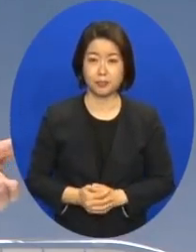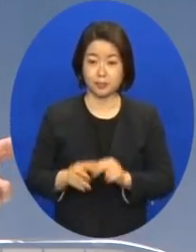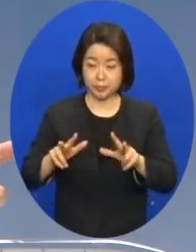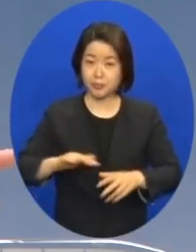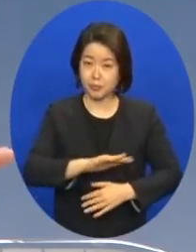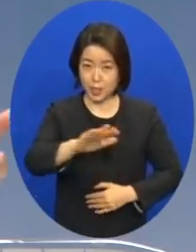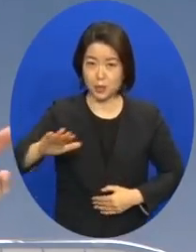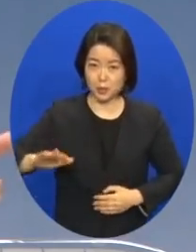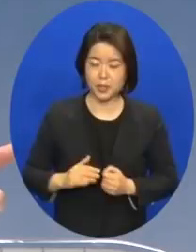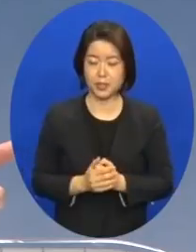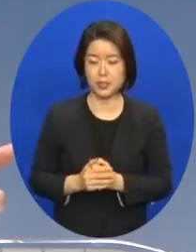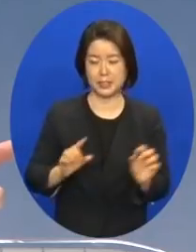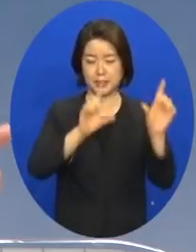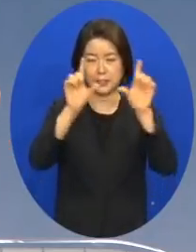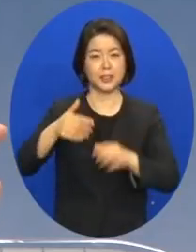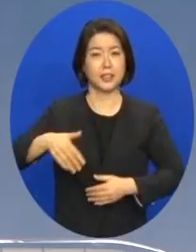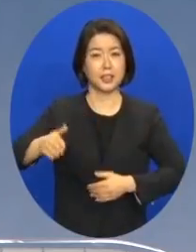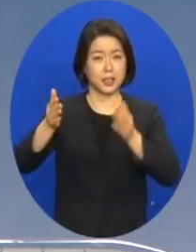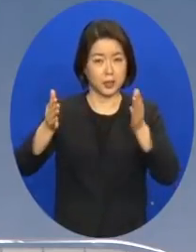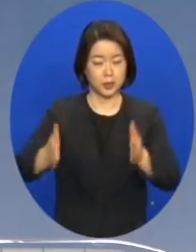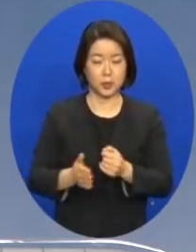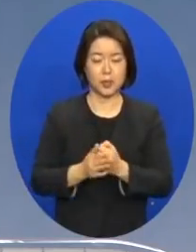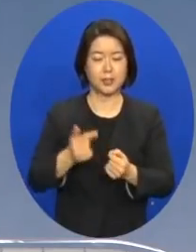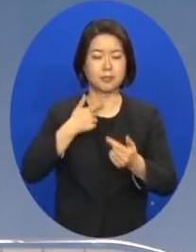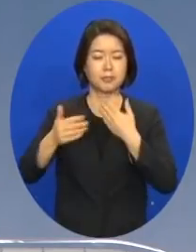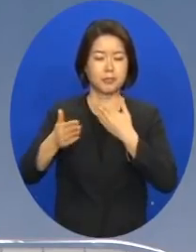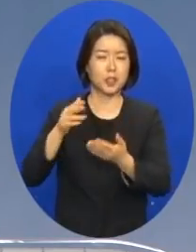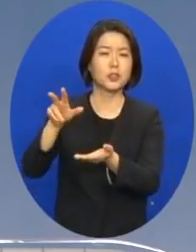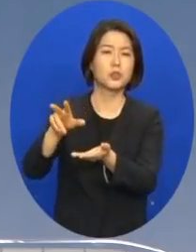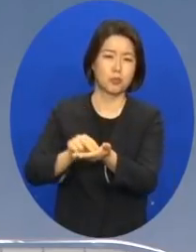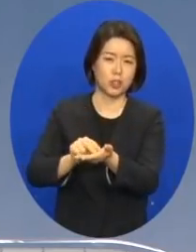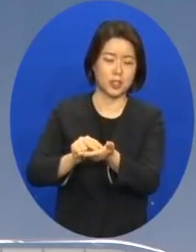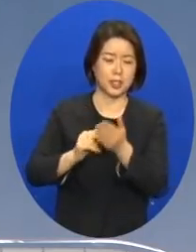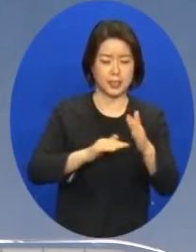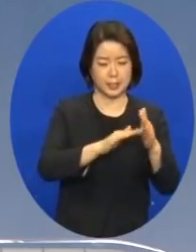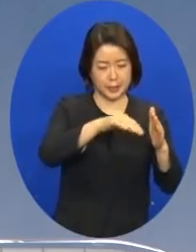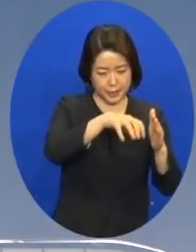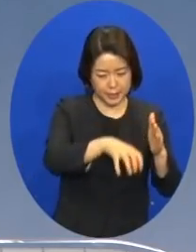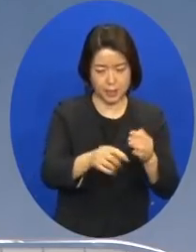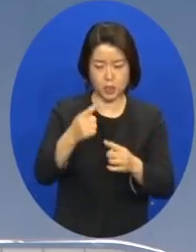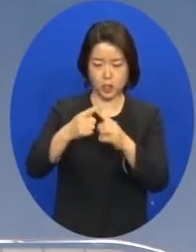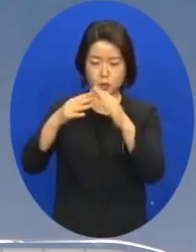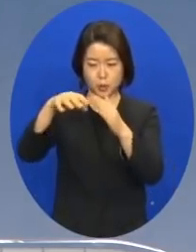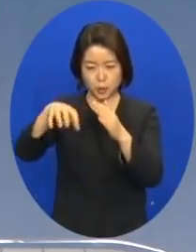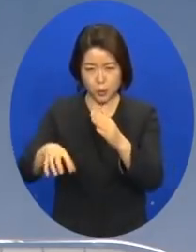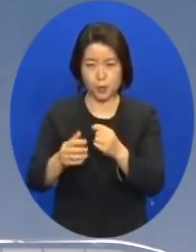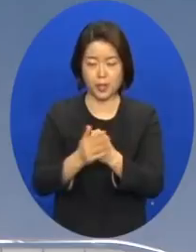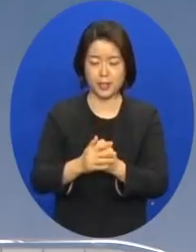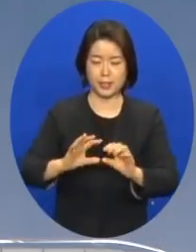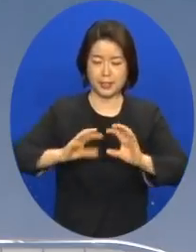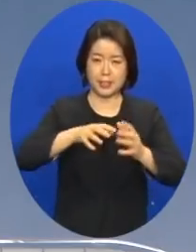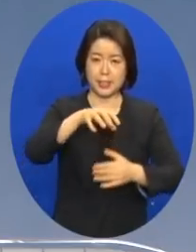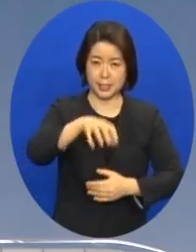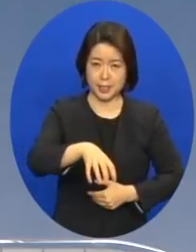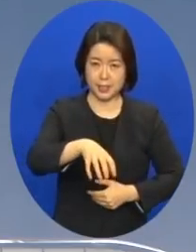지금 우리들이 살아가면서 겪는 문제들, 가정 문제, 교회 문제, 나라